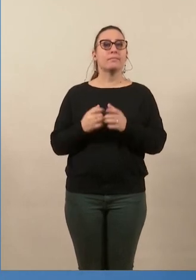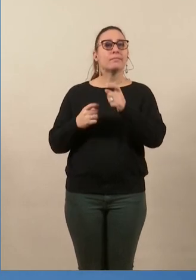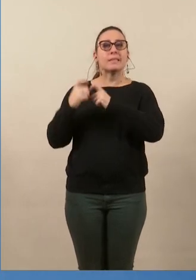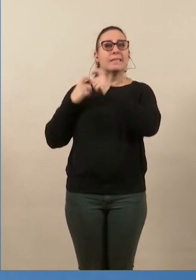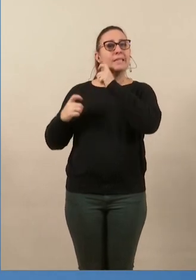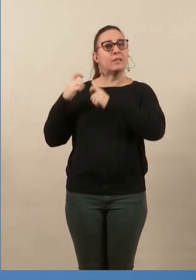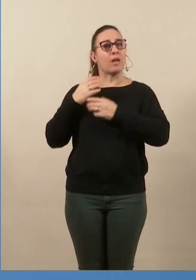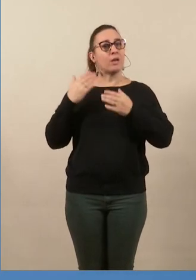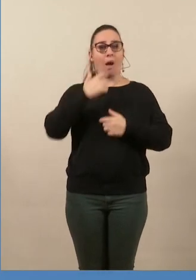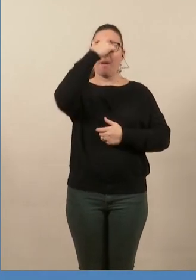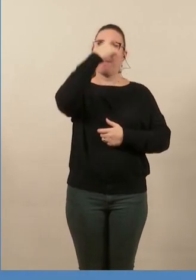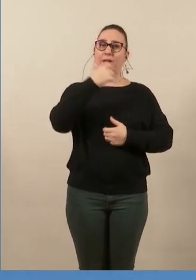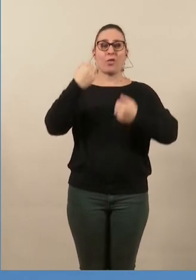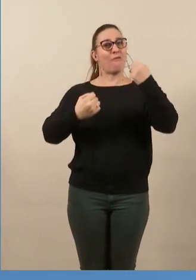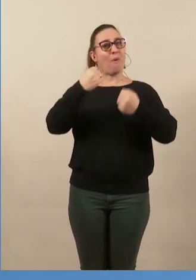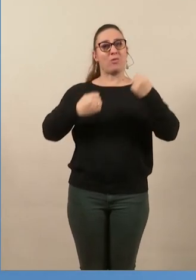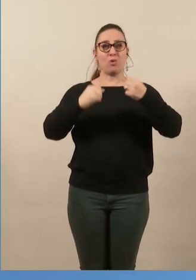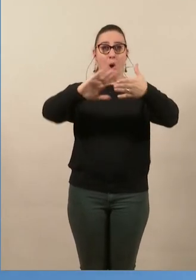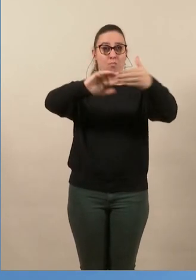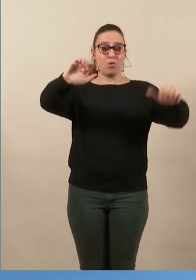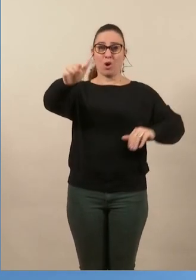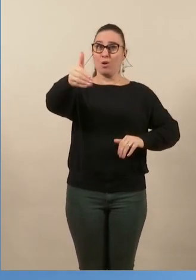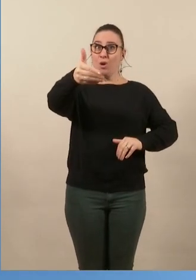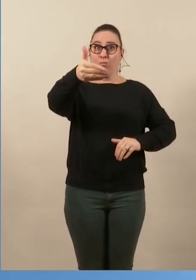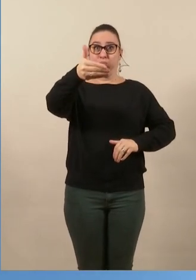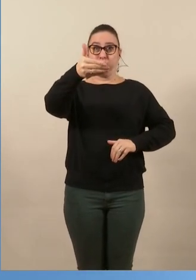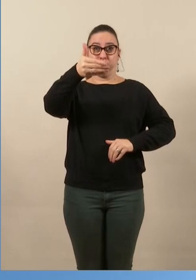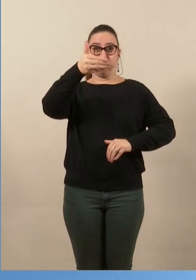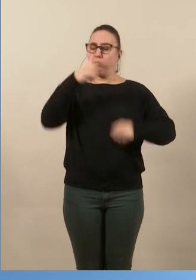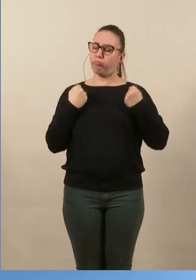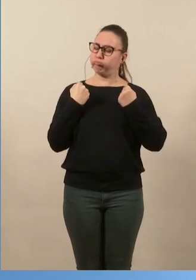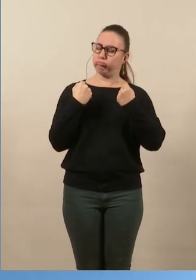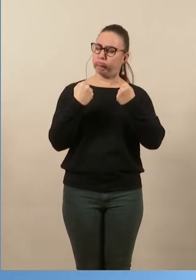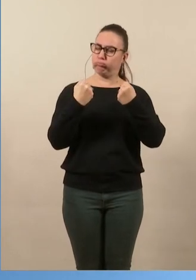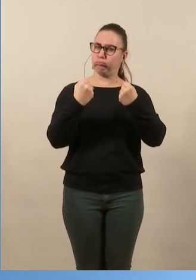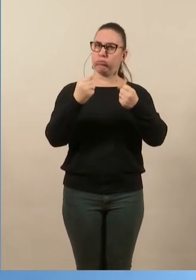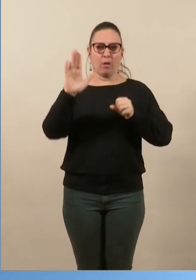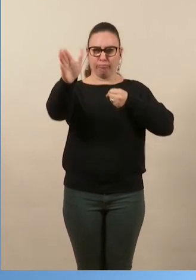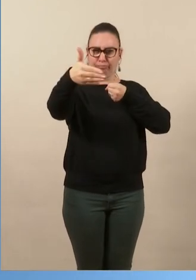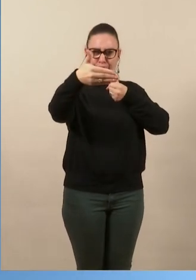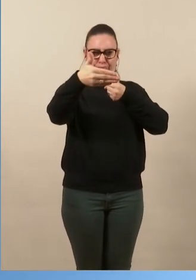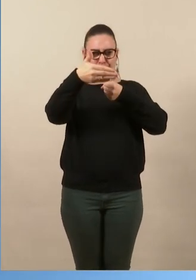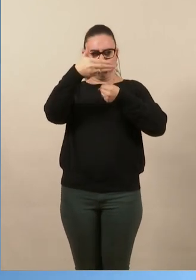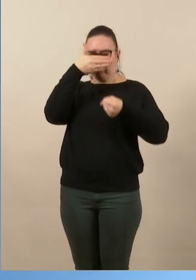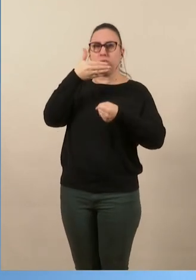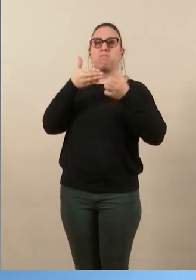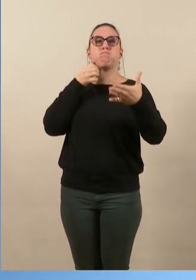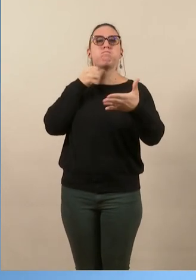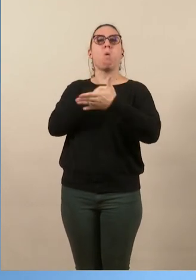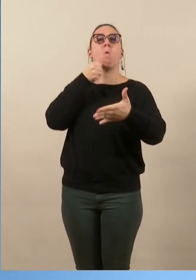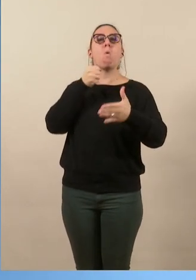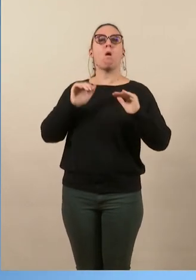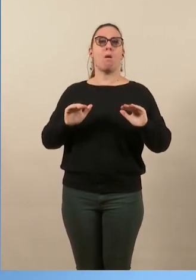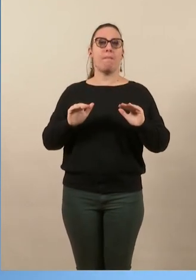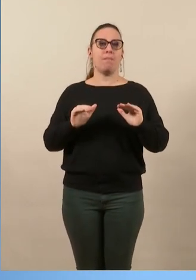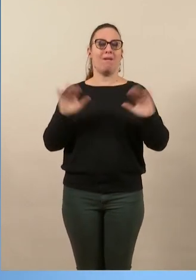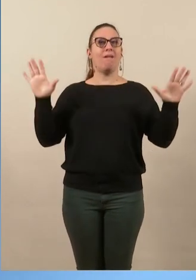automobiliste qui voit le mur arriver devant lui qui continue continue malgré tout à accélérer vous me permettrez d'utiliser